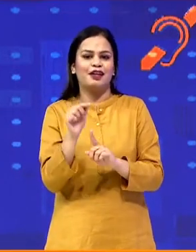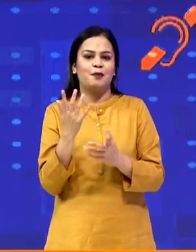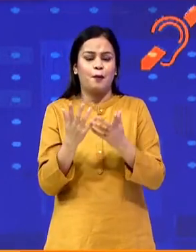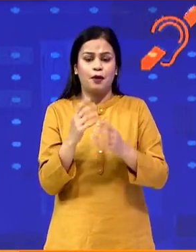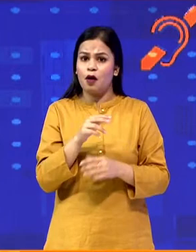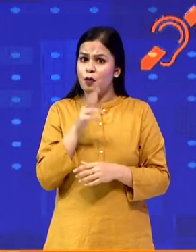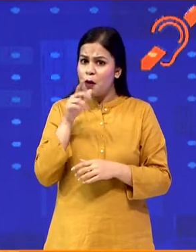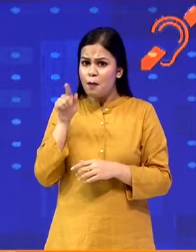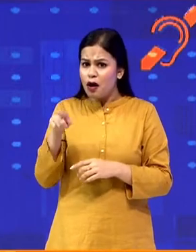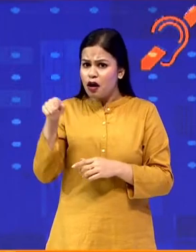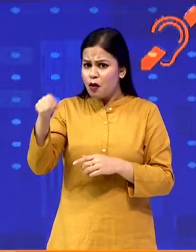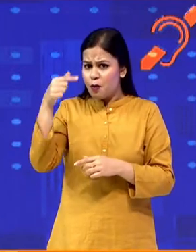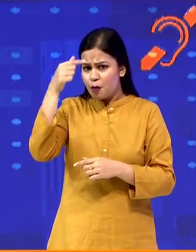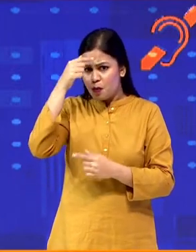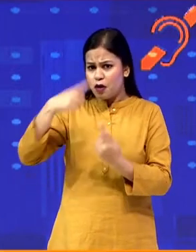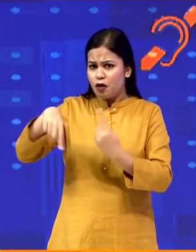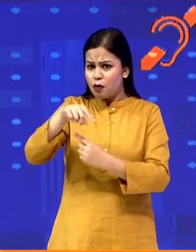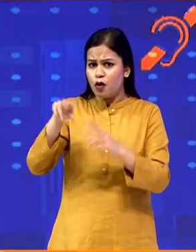में